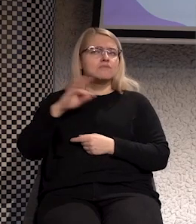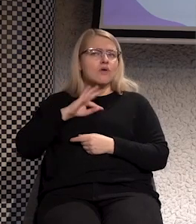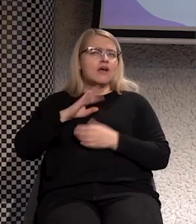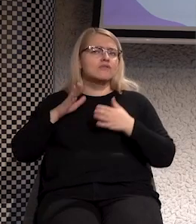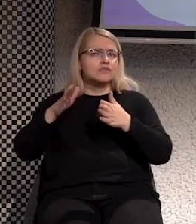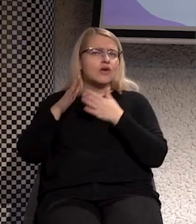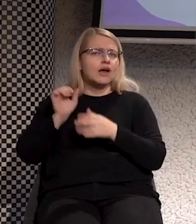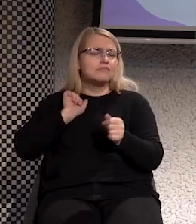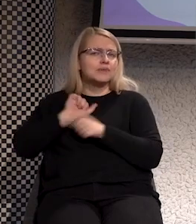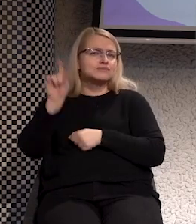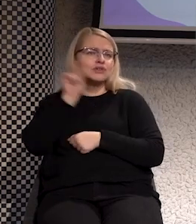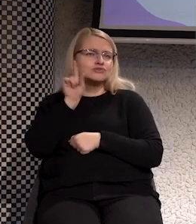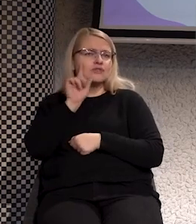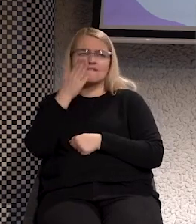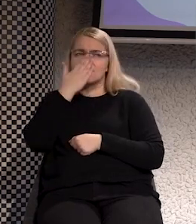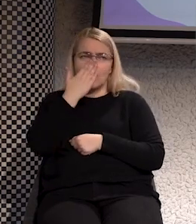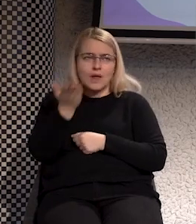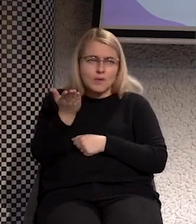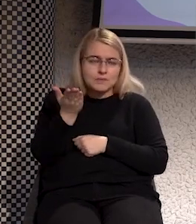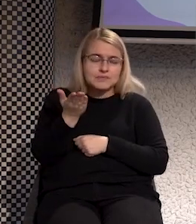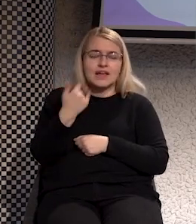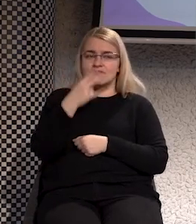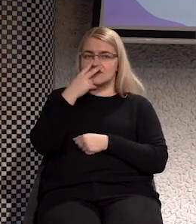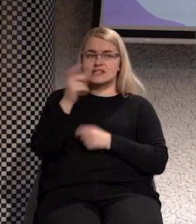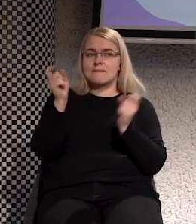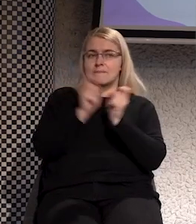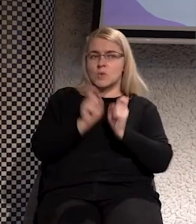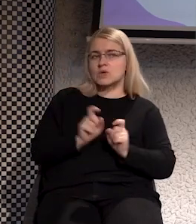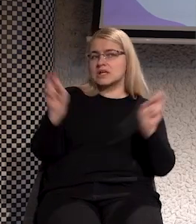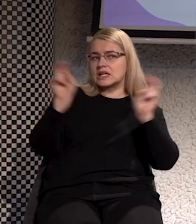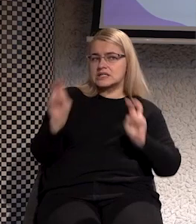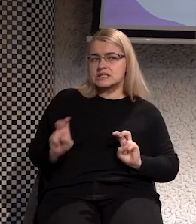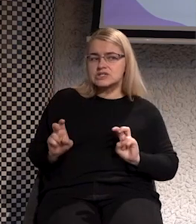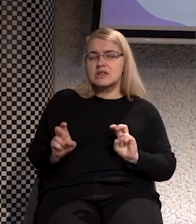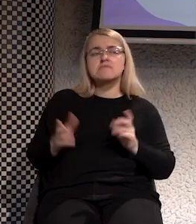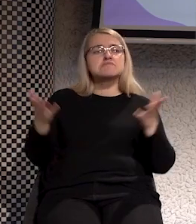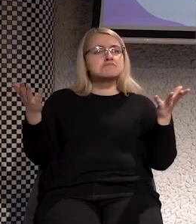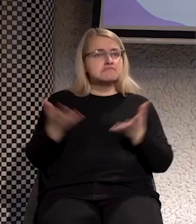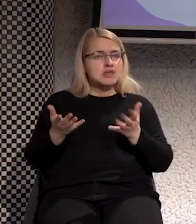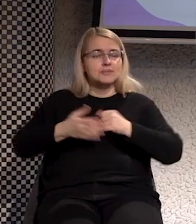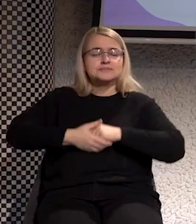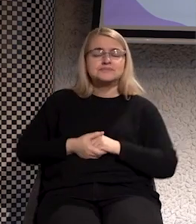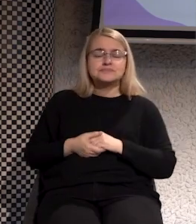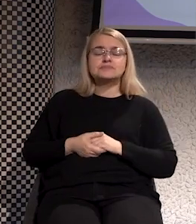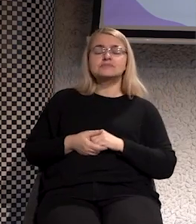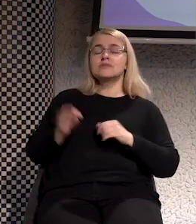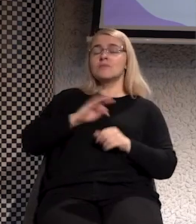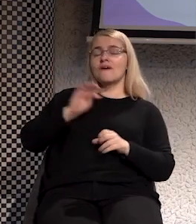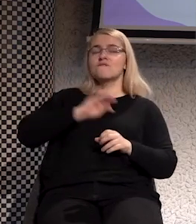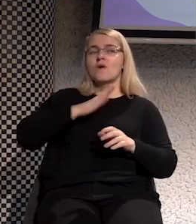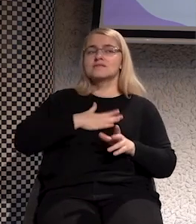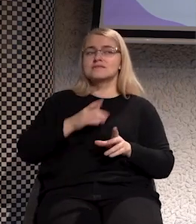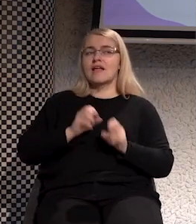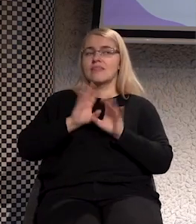bycia mężczyzny, jak ja to sobie definiuję, jak widzę punkty krytyczne na moim dochodzeniu do mojej własnej definicji mężczyzny. A